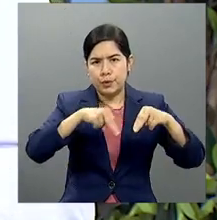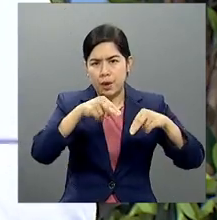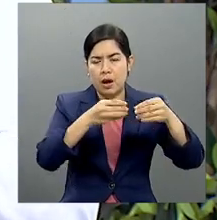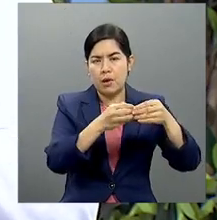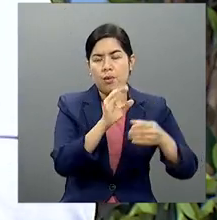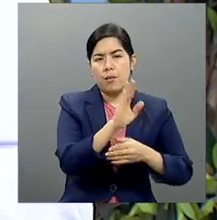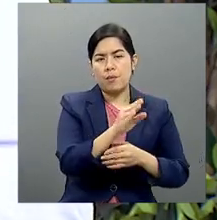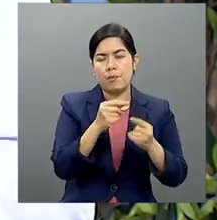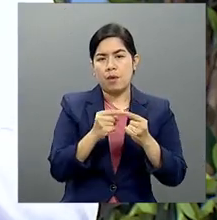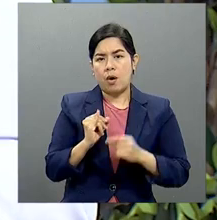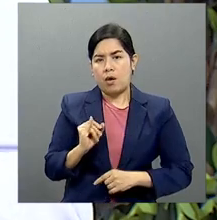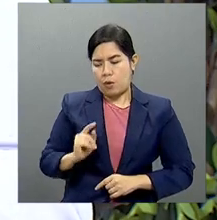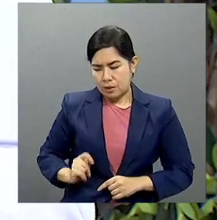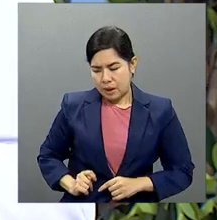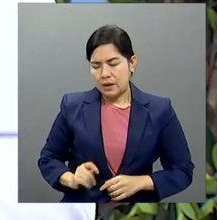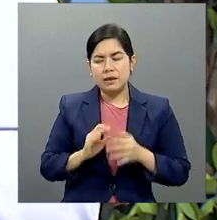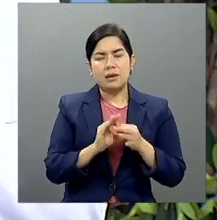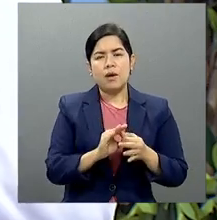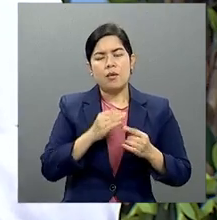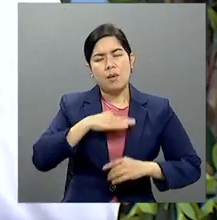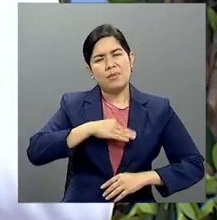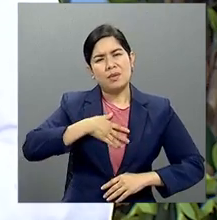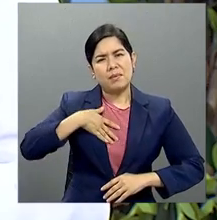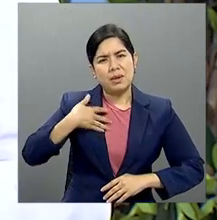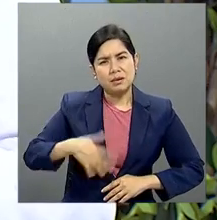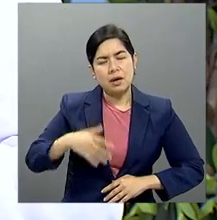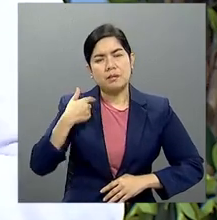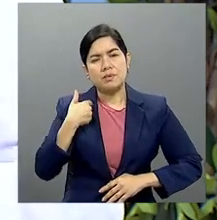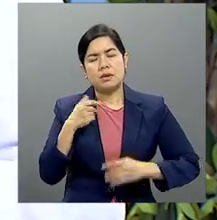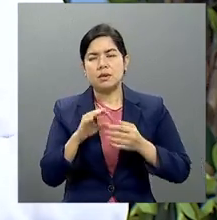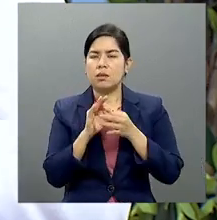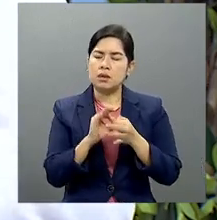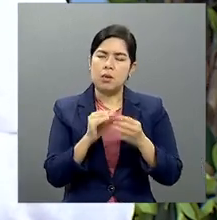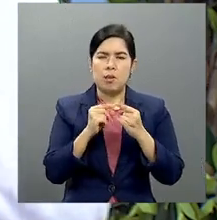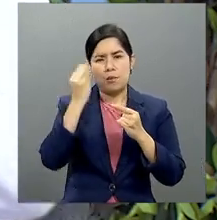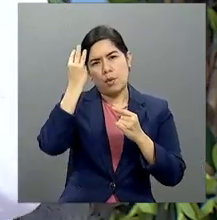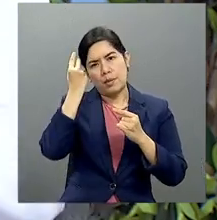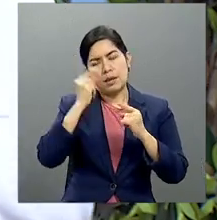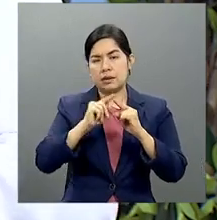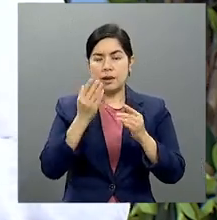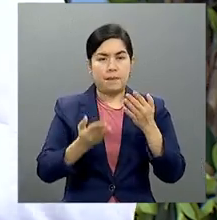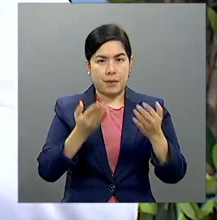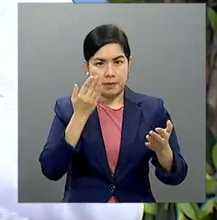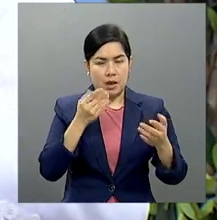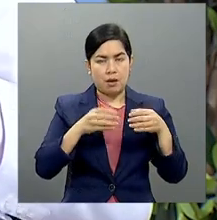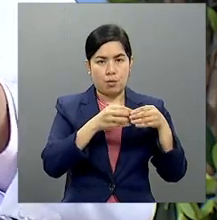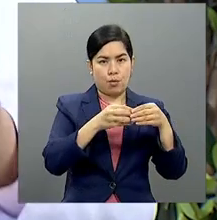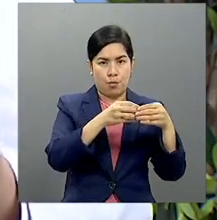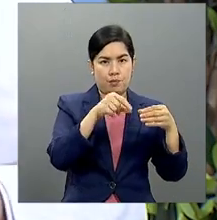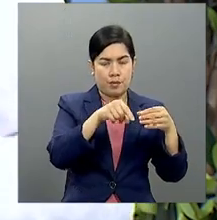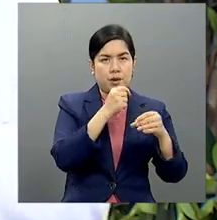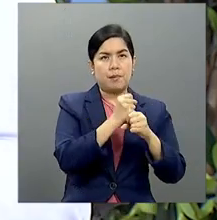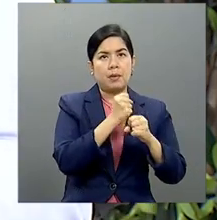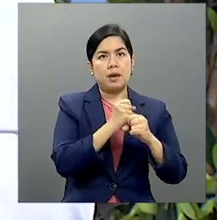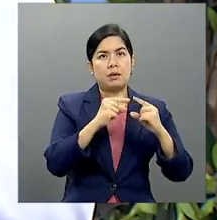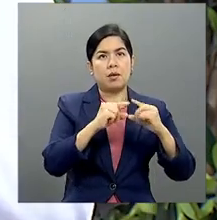ของทางกายจิตใจสังคมเราจะทำงานกันเป็นทีมคือหมายถึงว่าเราจะคอยประชุมแล้วก็